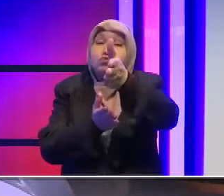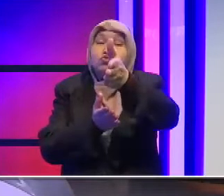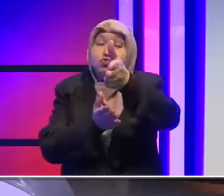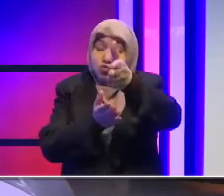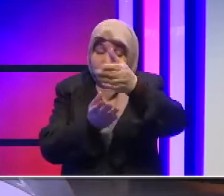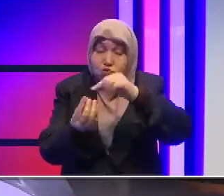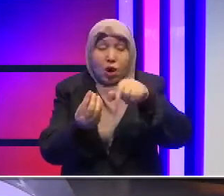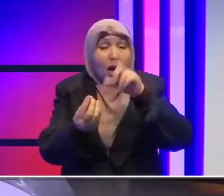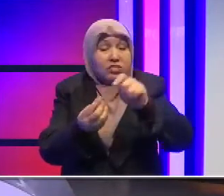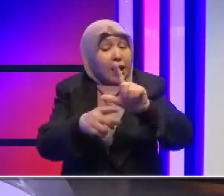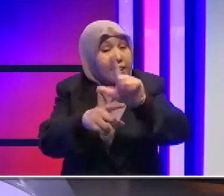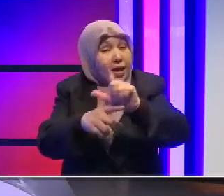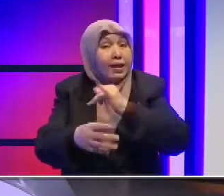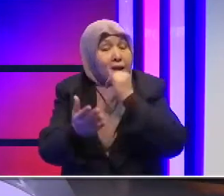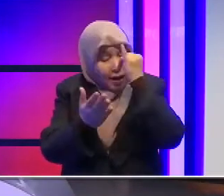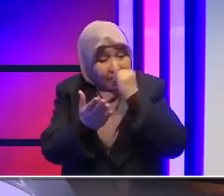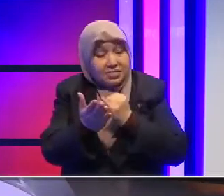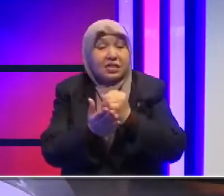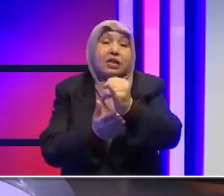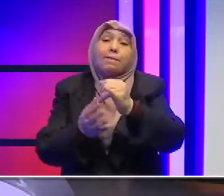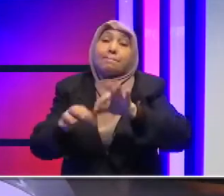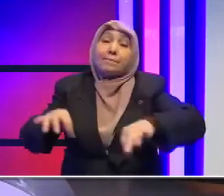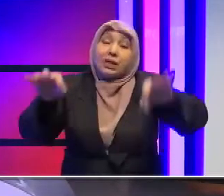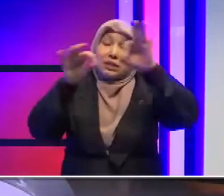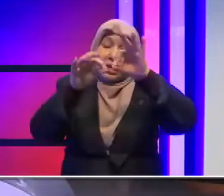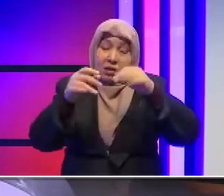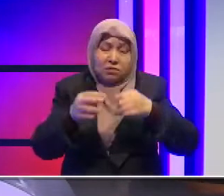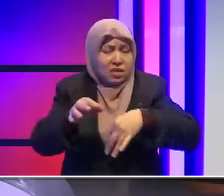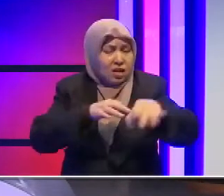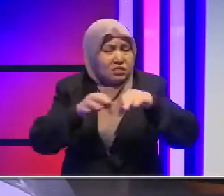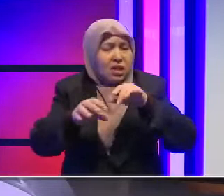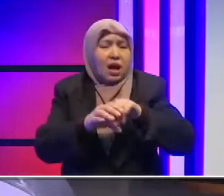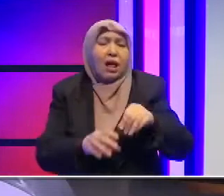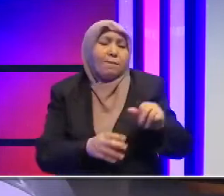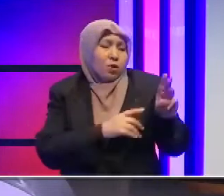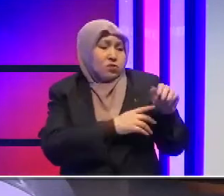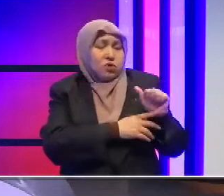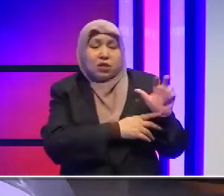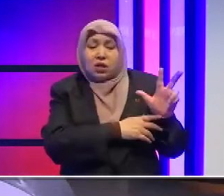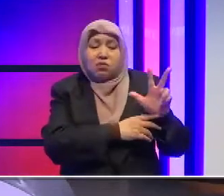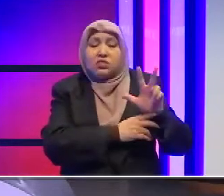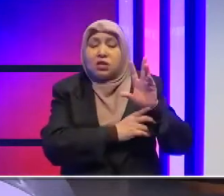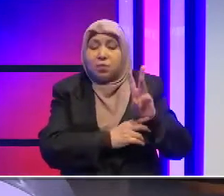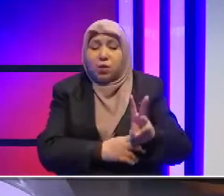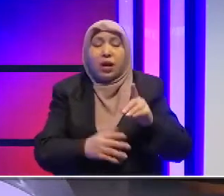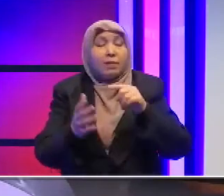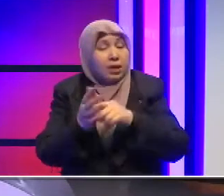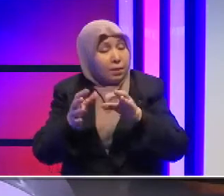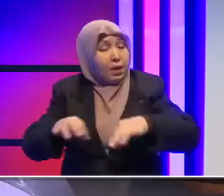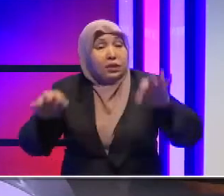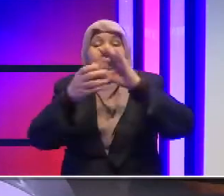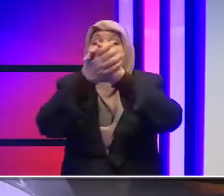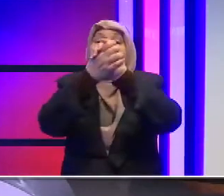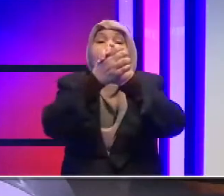latihan ikhlas ini penting. Dijelaskan pada halaman 336 ini sehinggalah disebutkan tentang ucapan